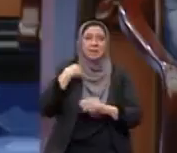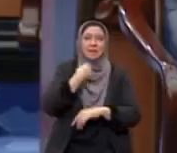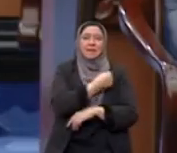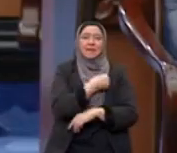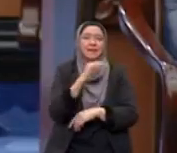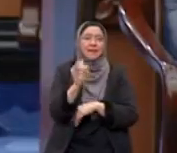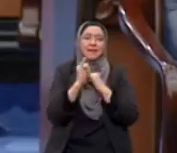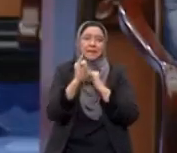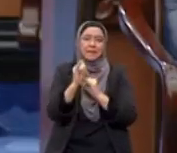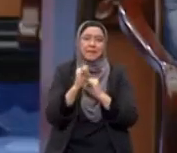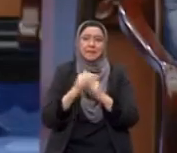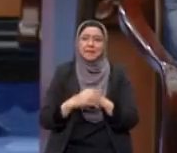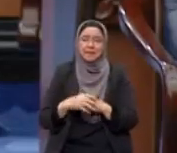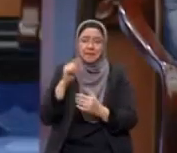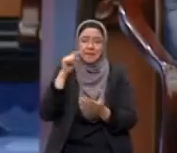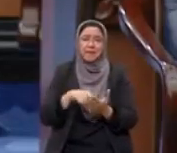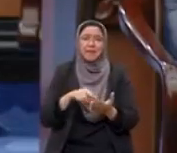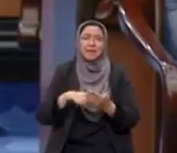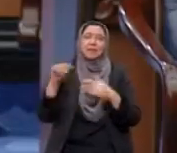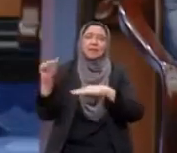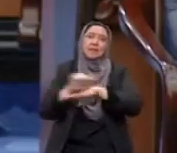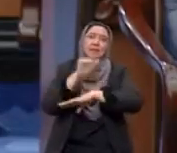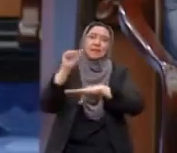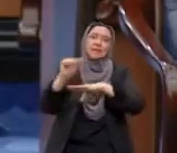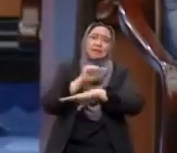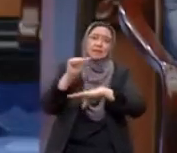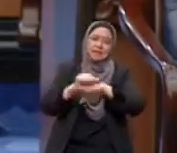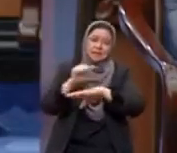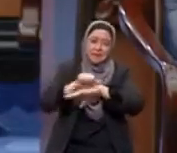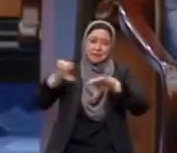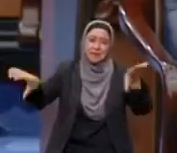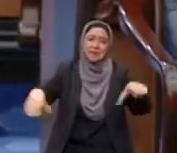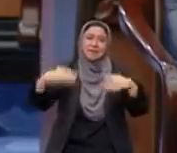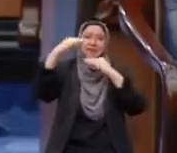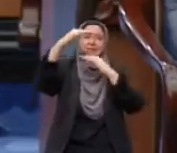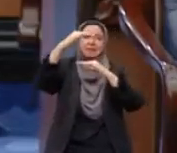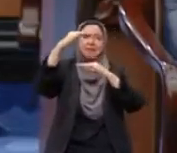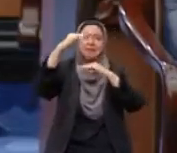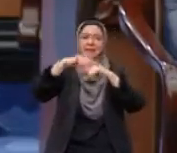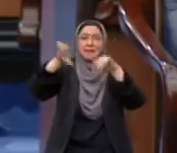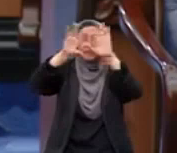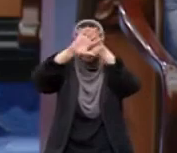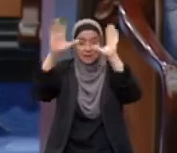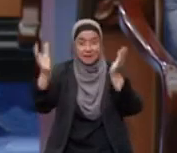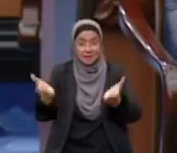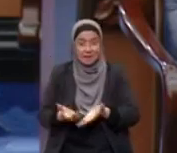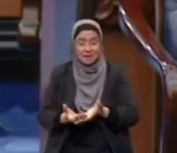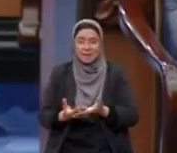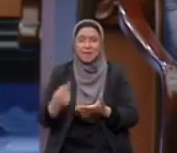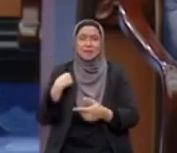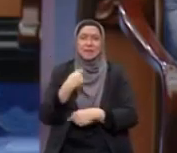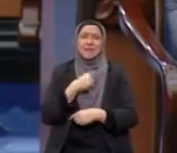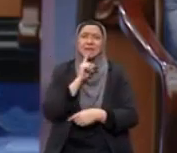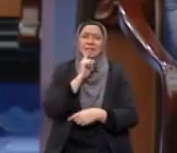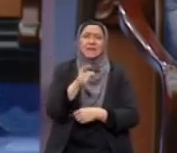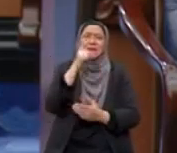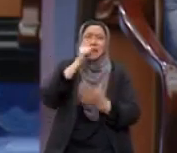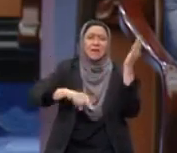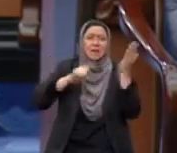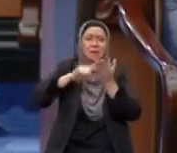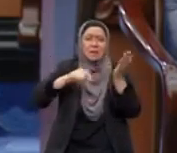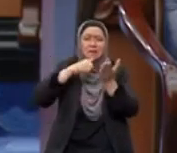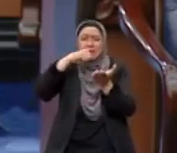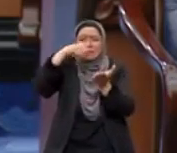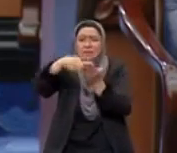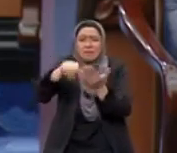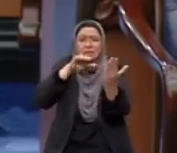dipraktikkan di peringkat antarabangsa jadi kita ingin memastikan bahawa apa juga nota bantahan yang dihantar